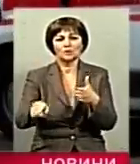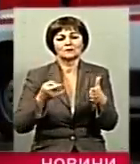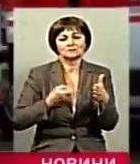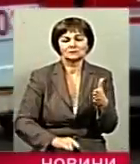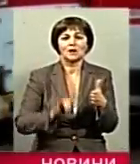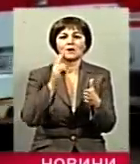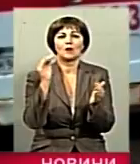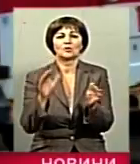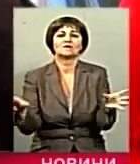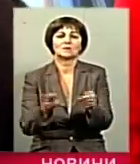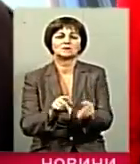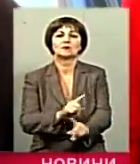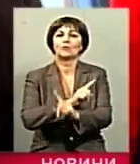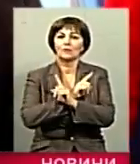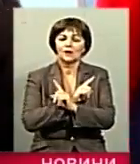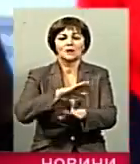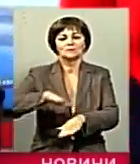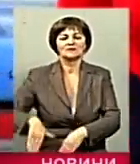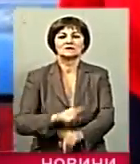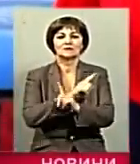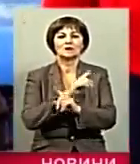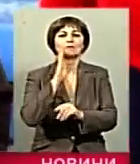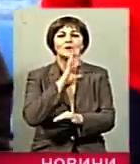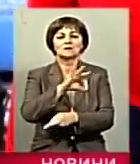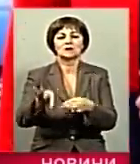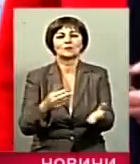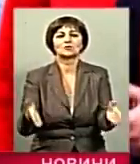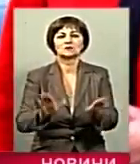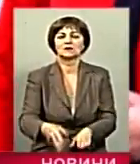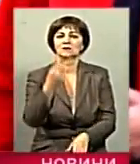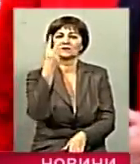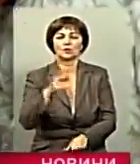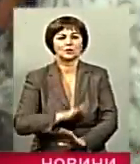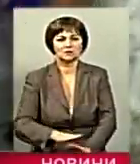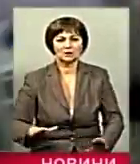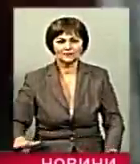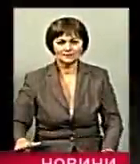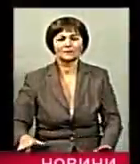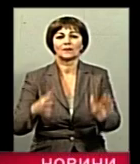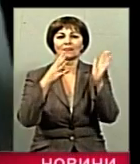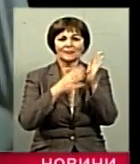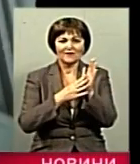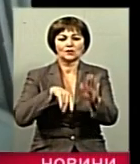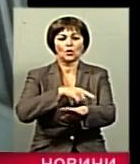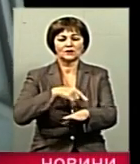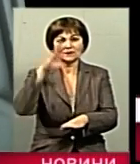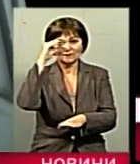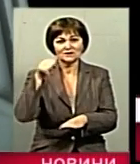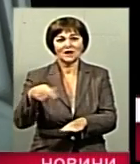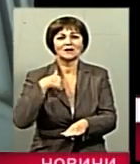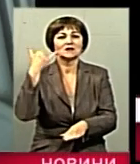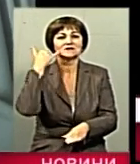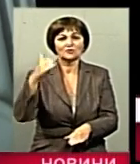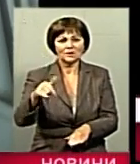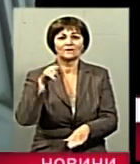її немовля померли. Після смерті мами сиротами залишились двоє дітей. 9 годин вечора я їй